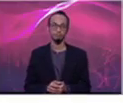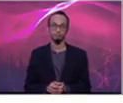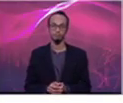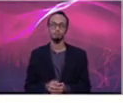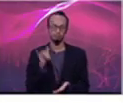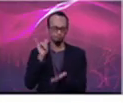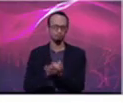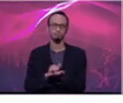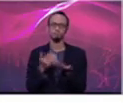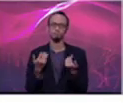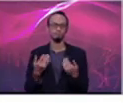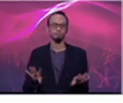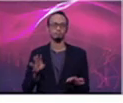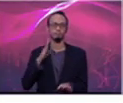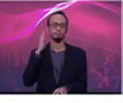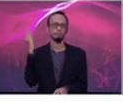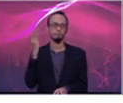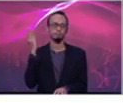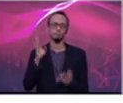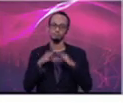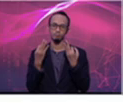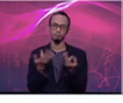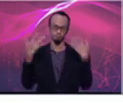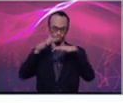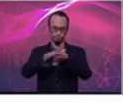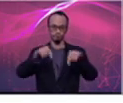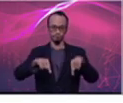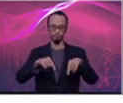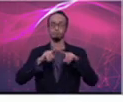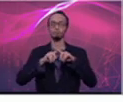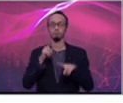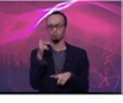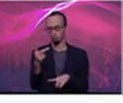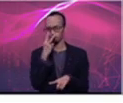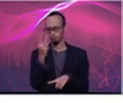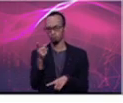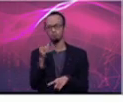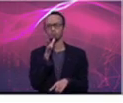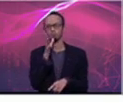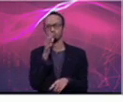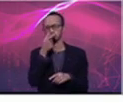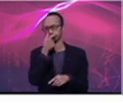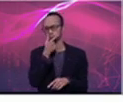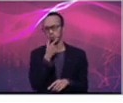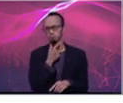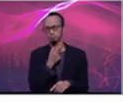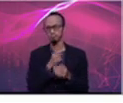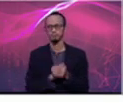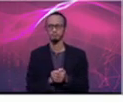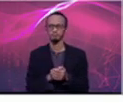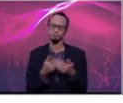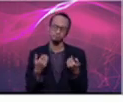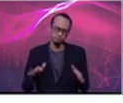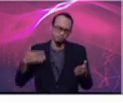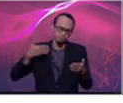itulah biasa adik-beradik semua memang k Rah pun nampak macam sedihlah kan nak Berapa